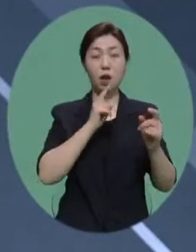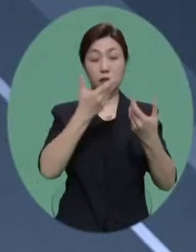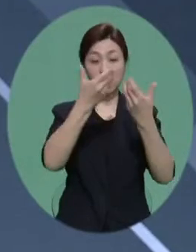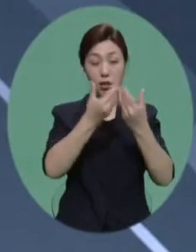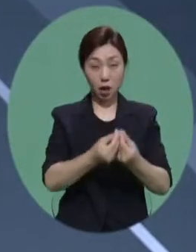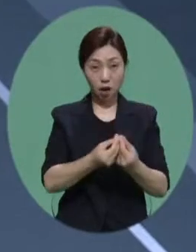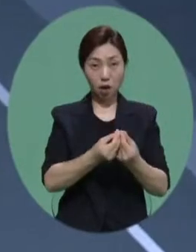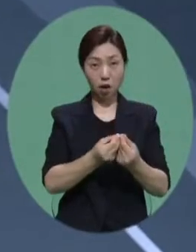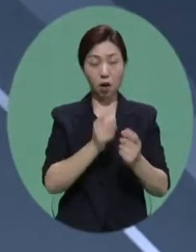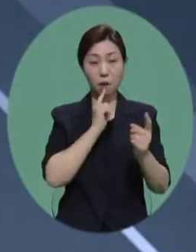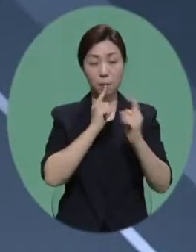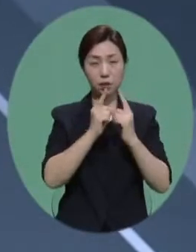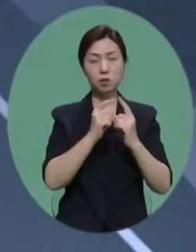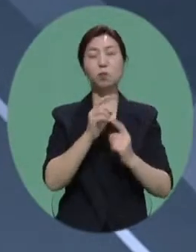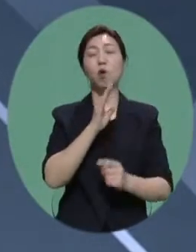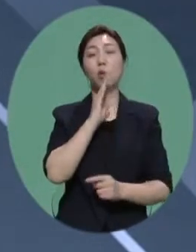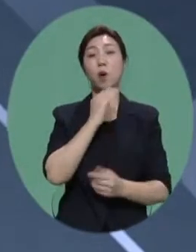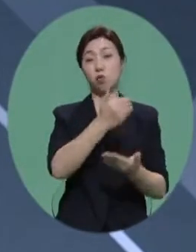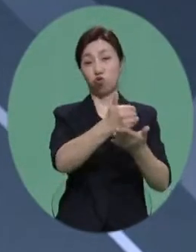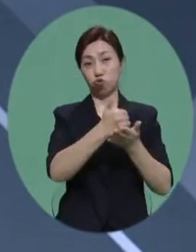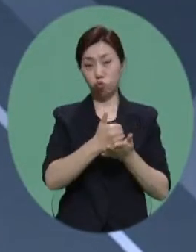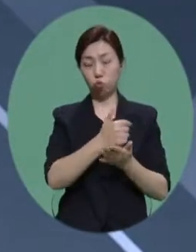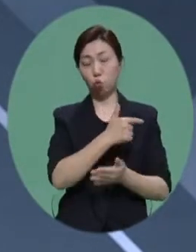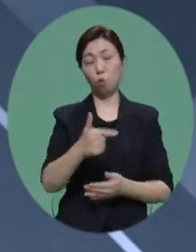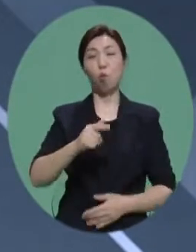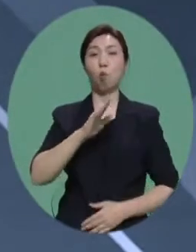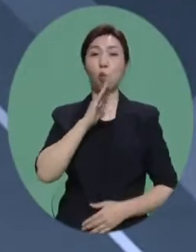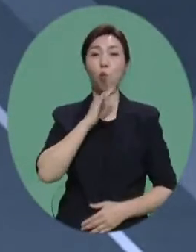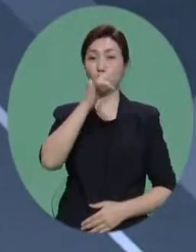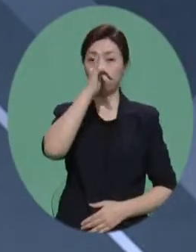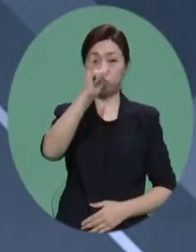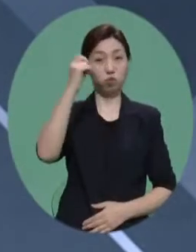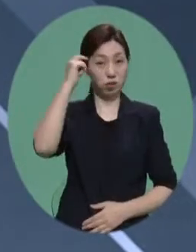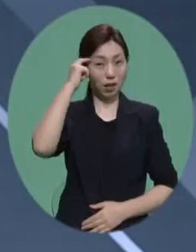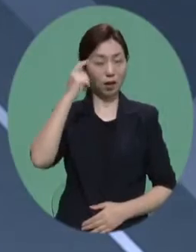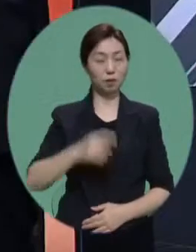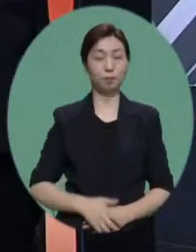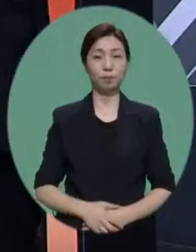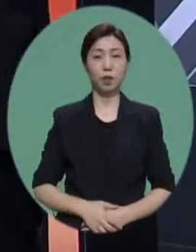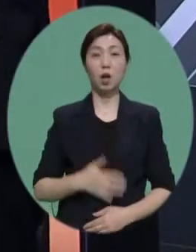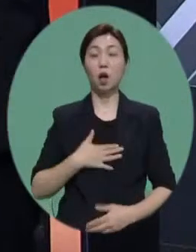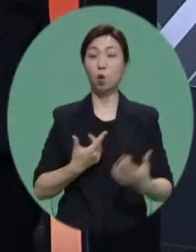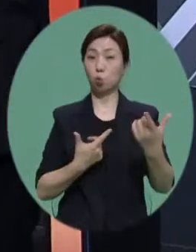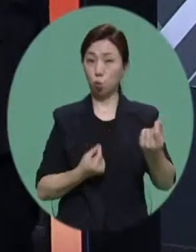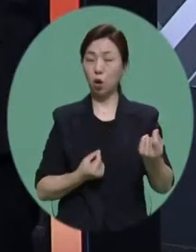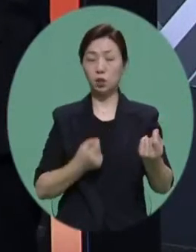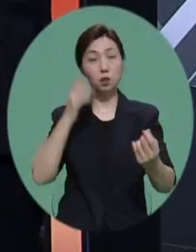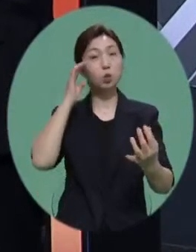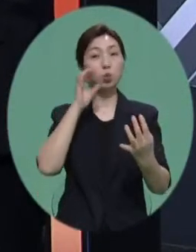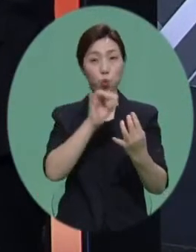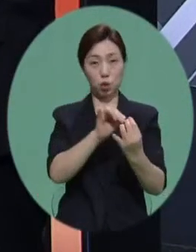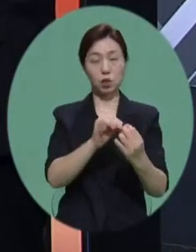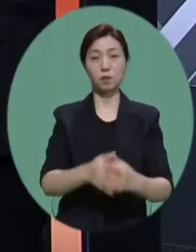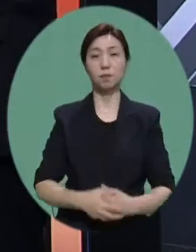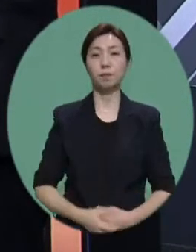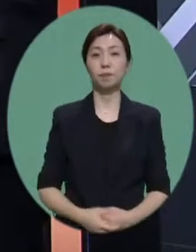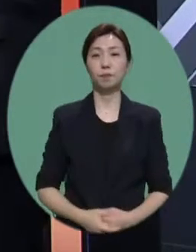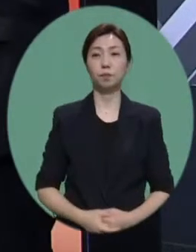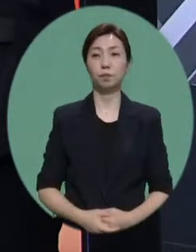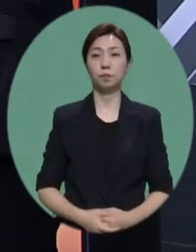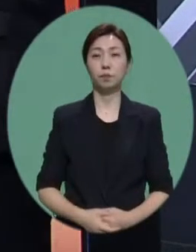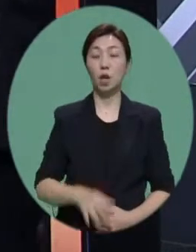그리고 훌륭한 지적을 해주셨습니다 사실 저도 똑같은 생각을 하고 있습니다 아 그래서 이가 전국의